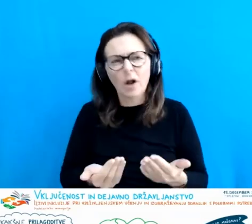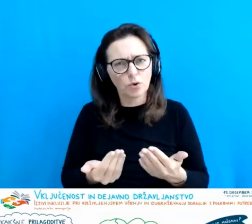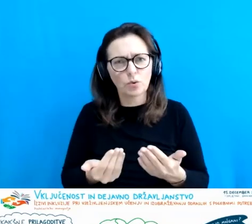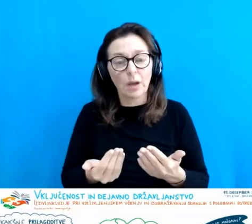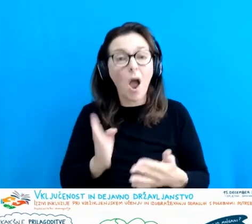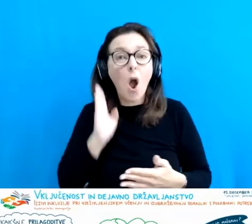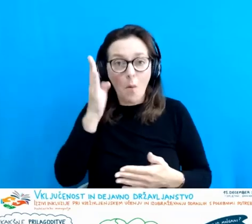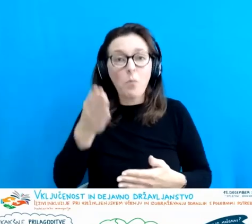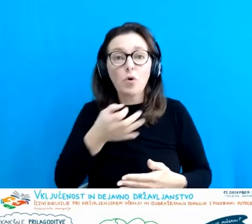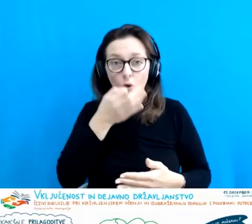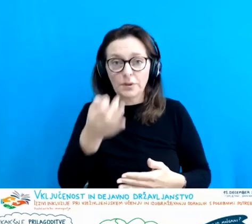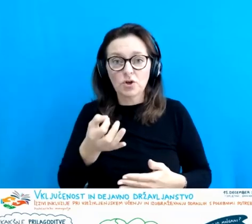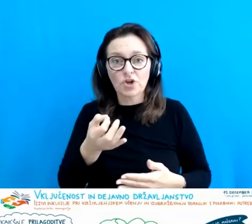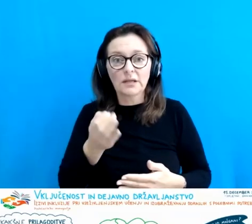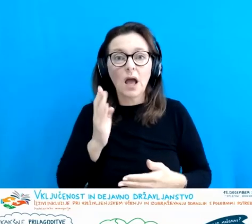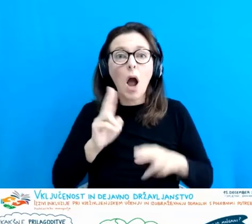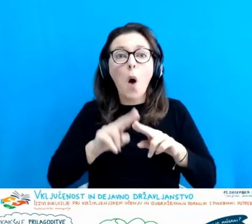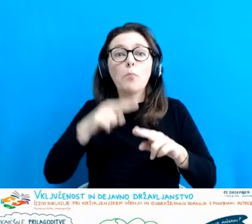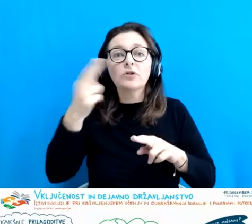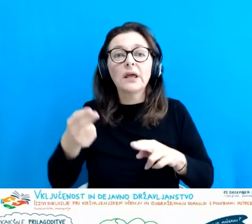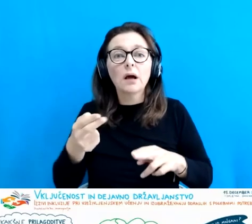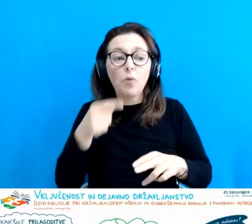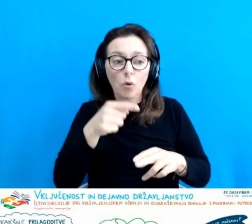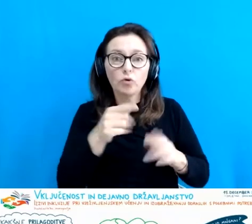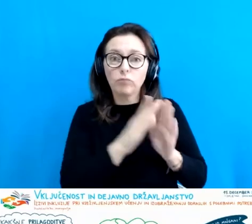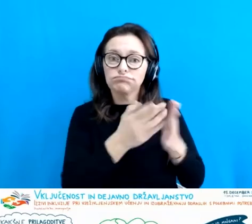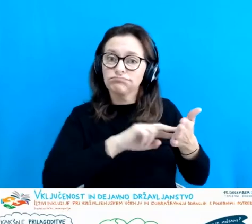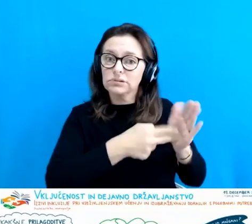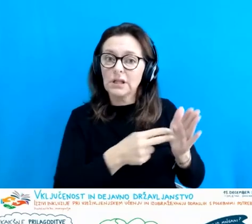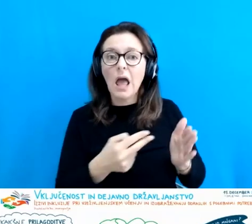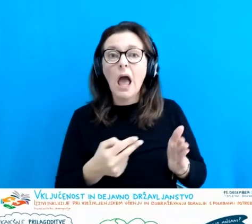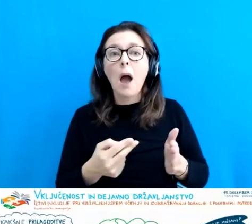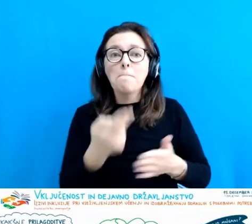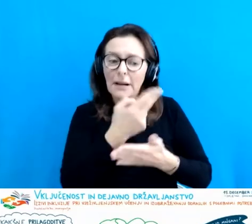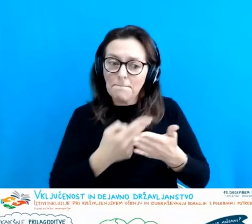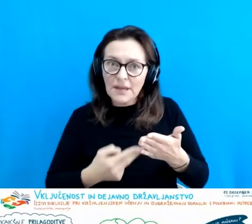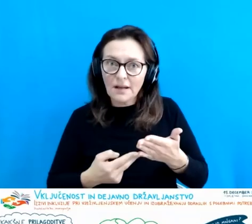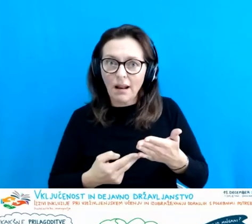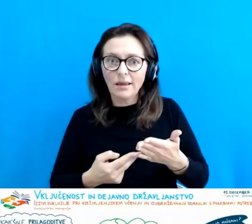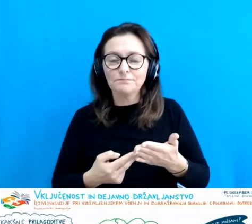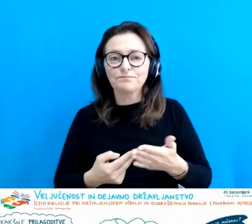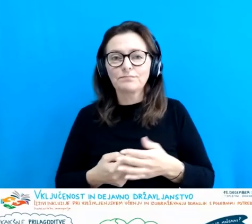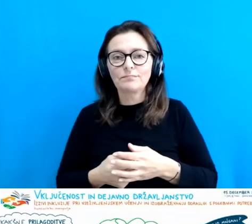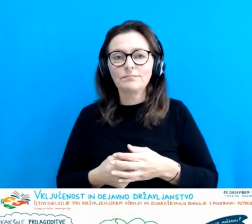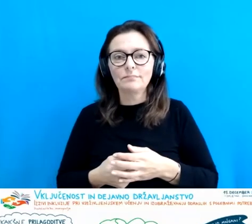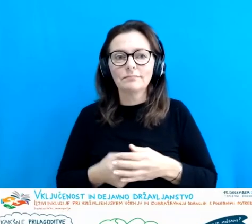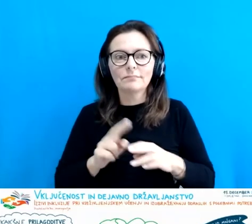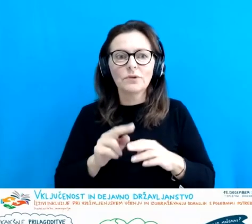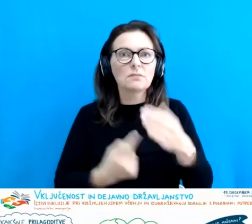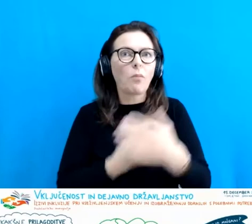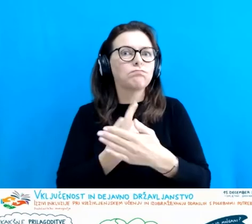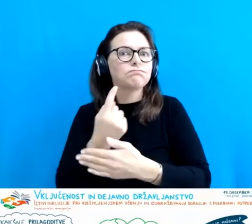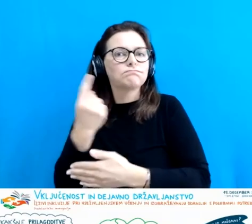to prebirali, se s tem konkretneje ukvarjali, kar vzniknila verjetno in